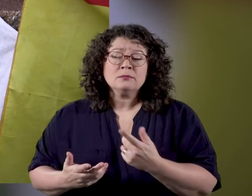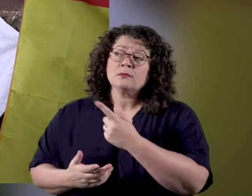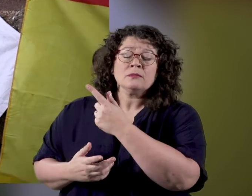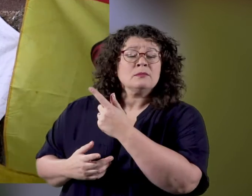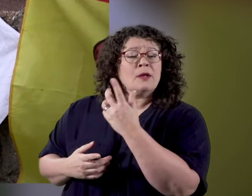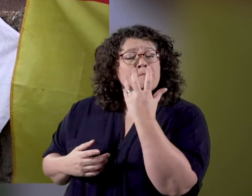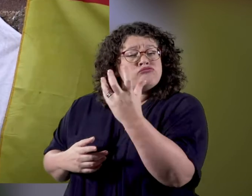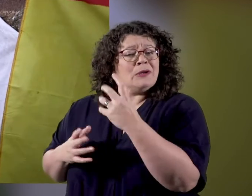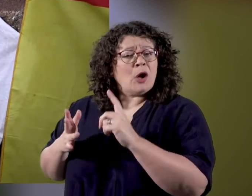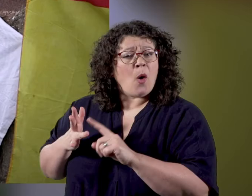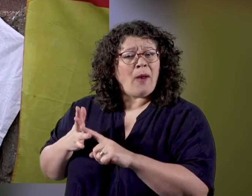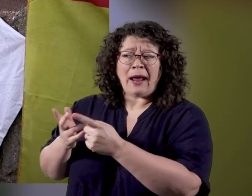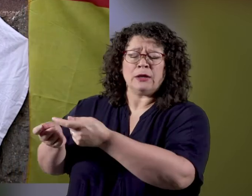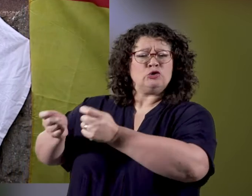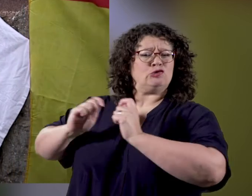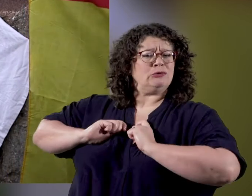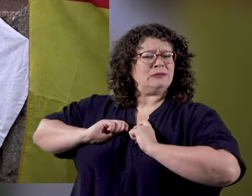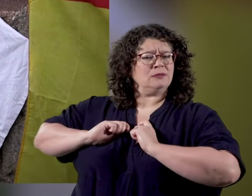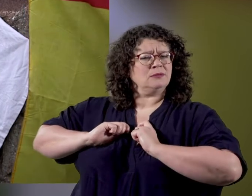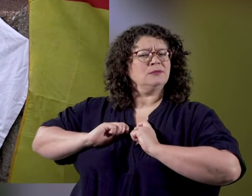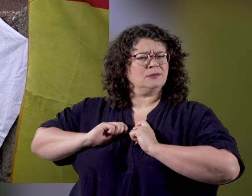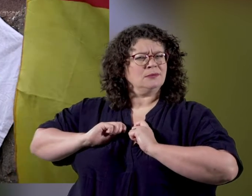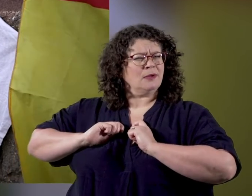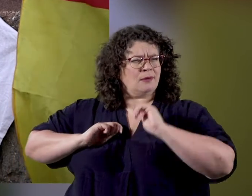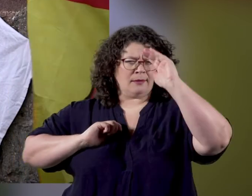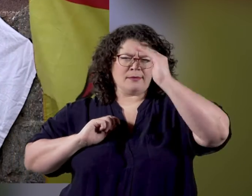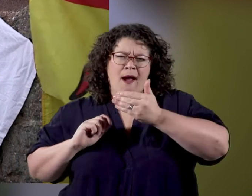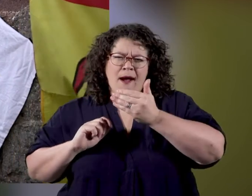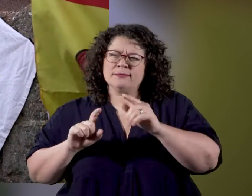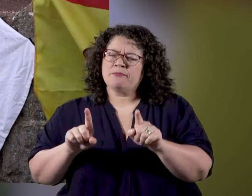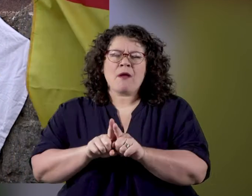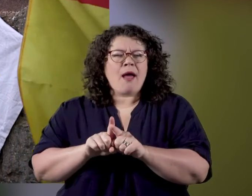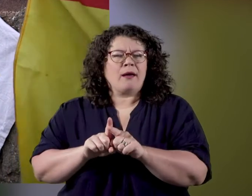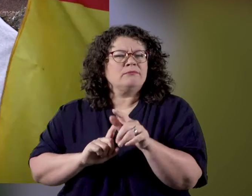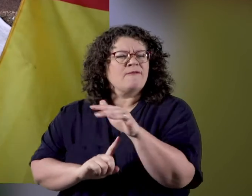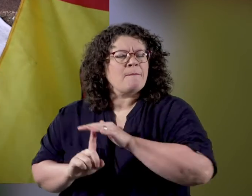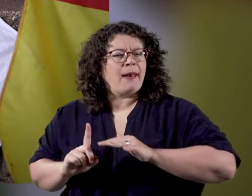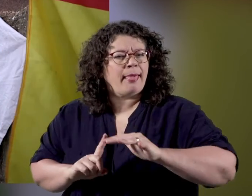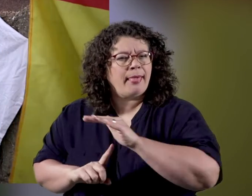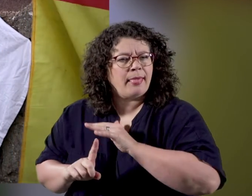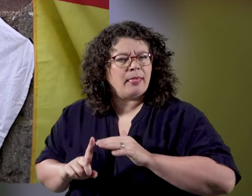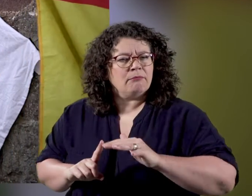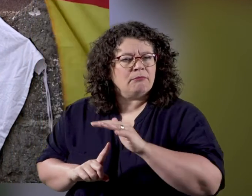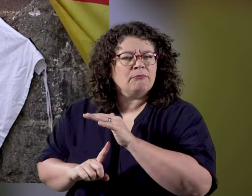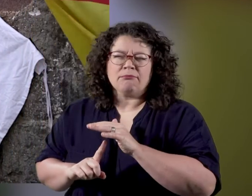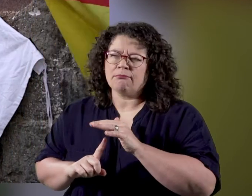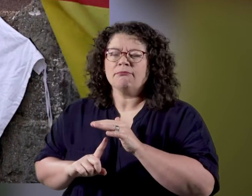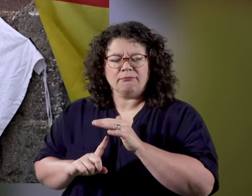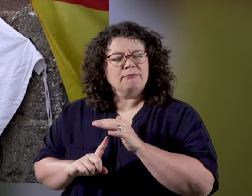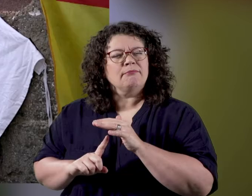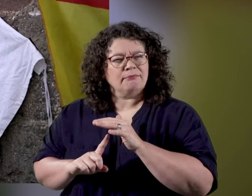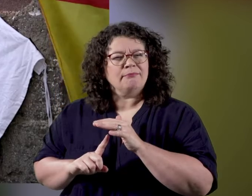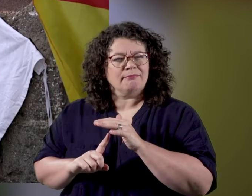Roedd y tywysog Owain yn galw ni ei brif warchodwyr yn deulu, neu yn wir,